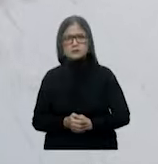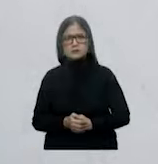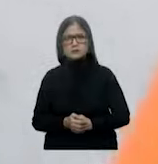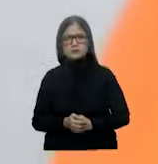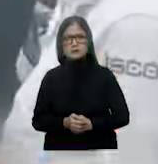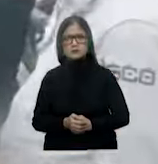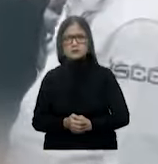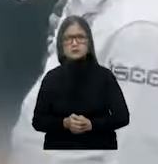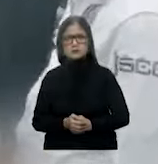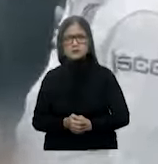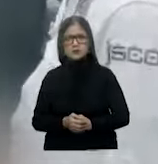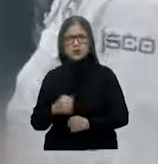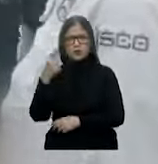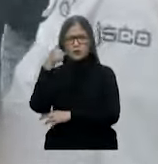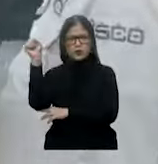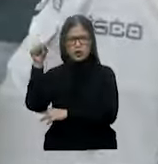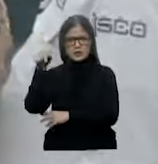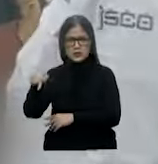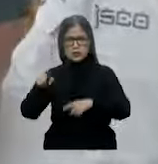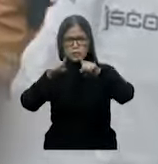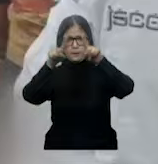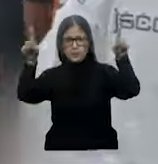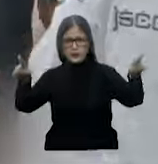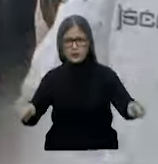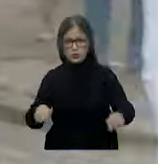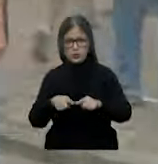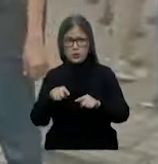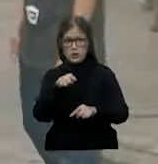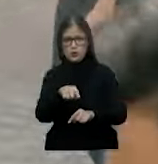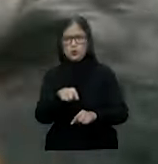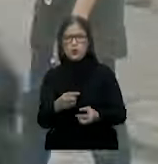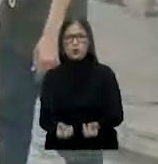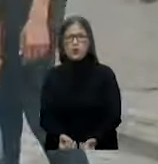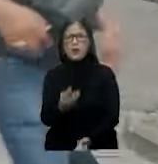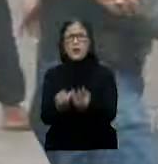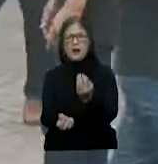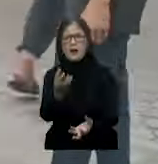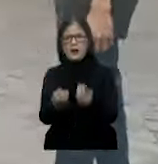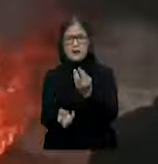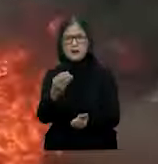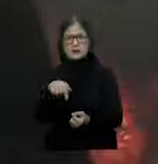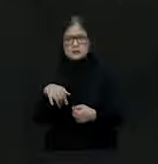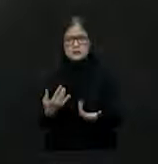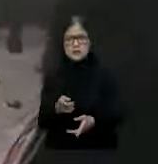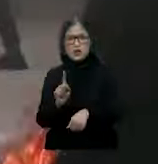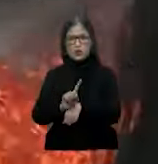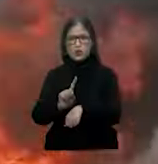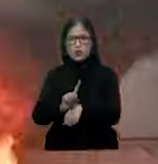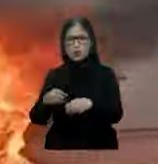Aksi massa ini juga dilakukan dengan membakar ban di halaman perusahaan pembiayaan atau leasing yang sekaligus dealer mobil.